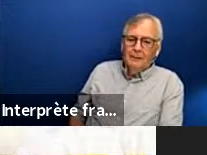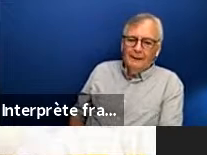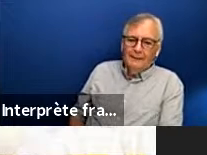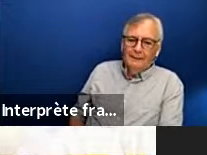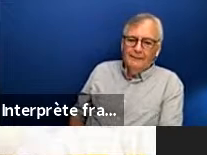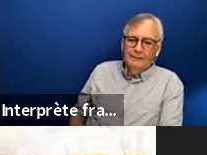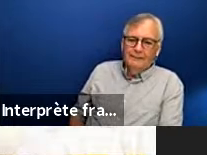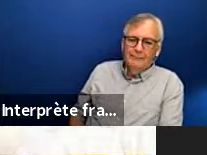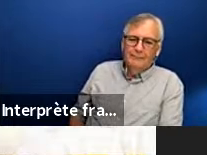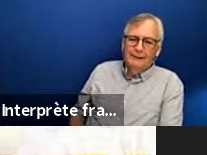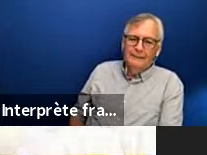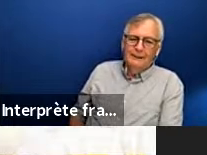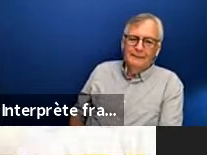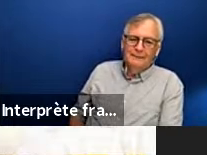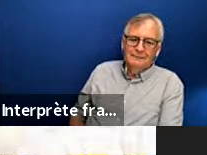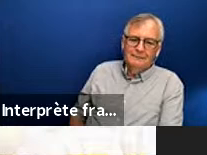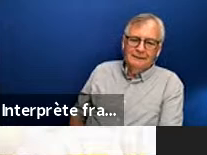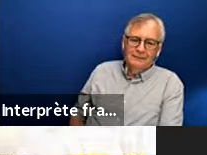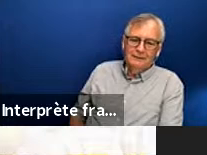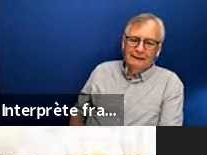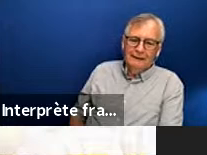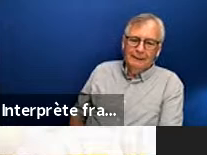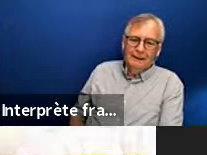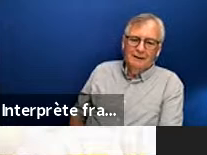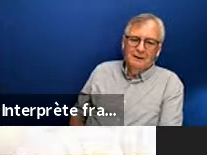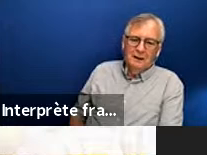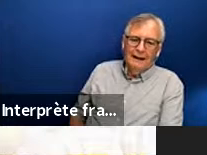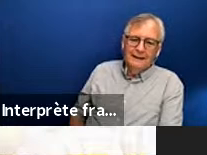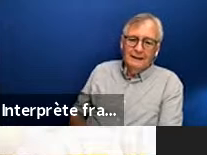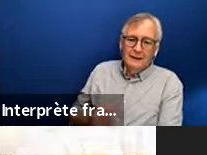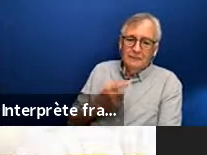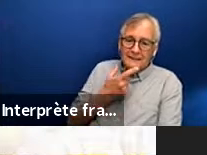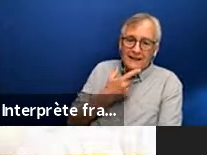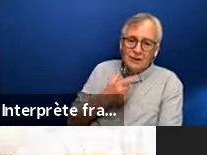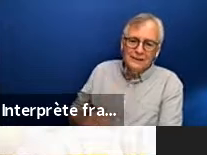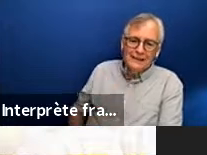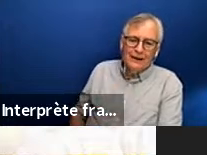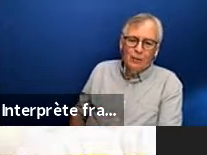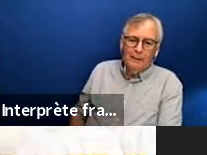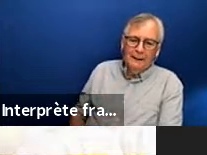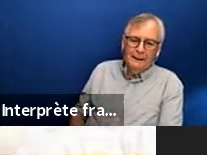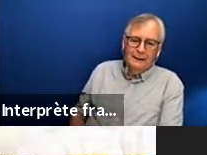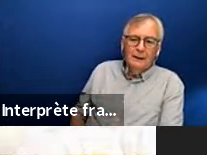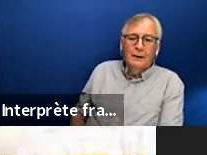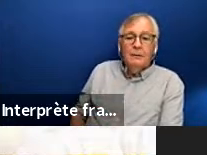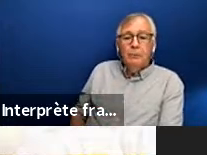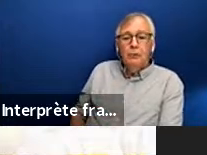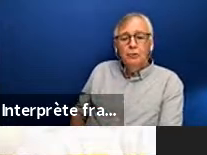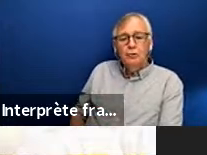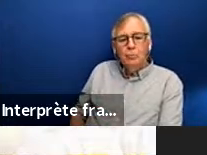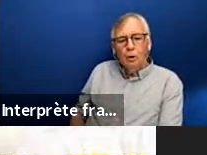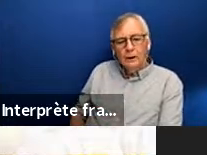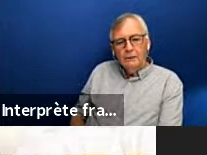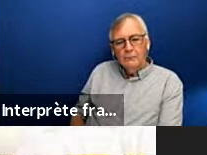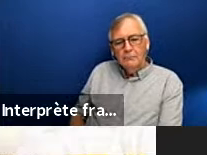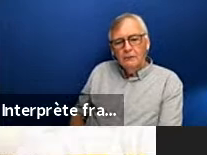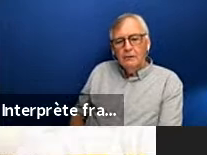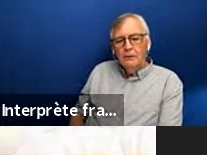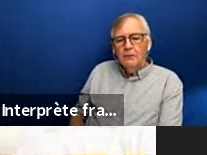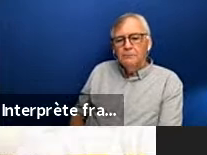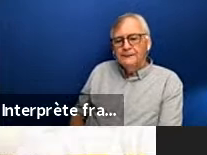Ça va mal. Bien mal. Ça va très mal. Avec le visage qui l'accompagne. Plus ou